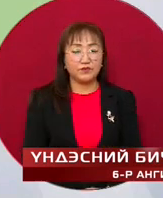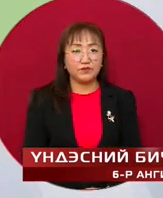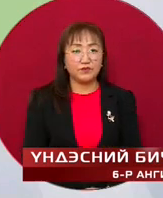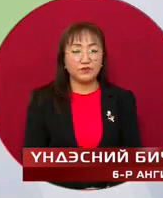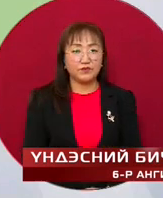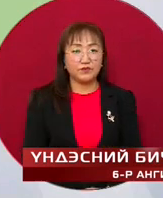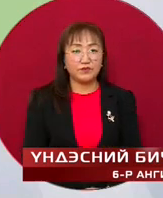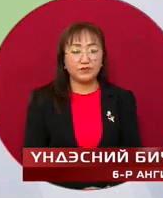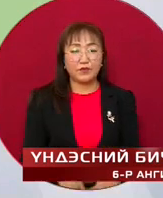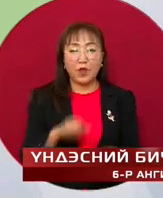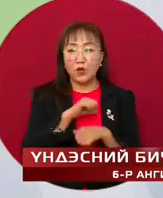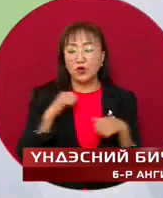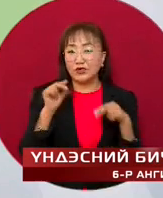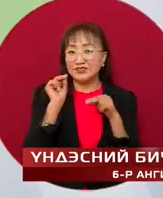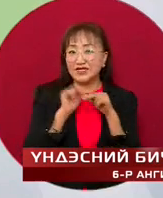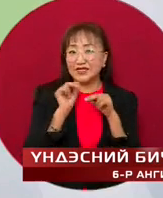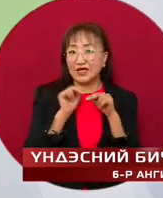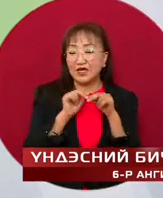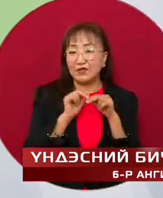За, өөрийгөө шалгая хүүхдүүдээ.